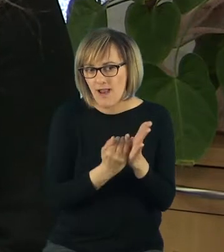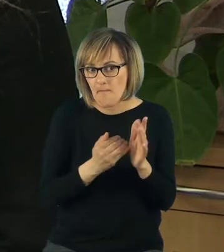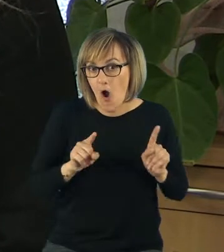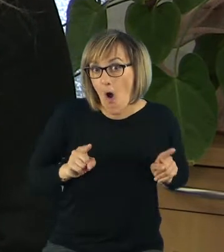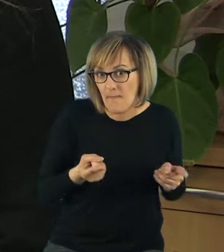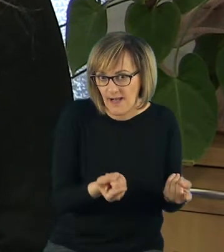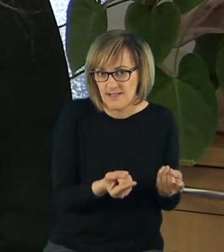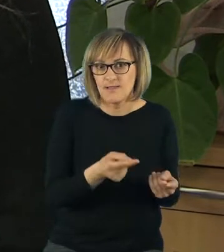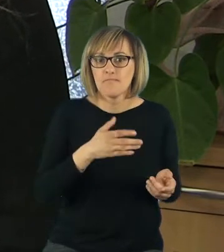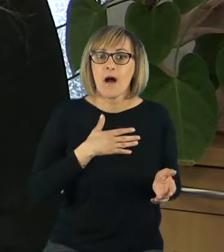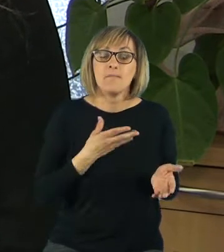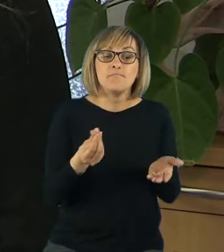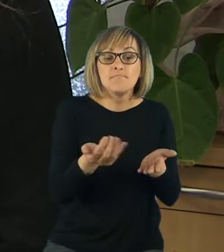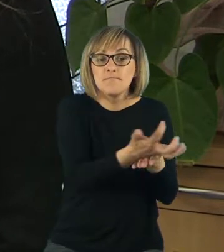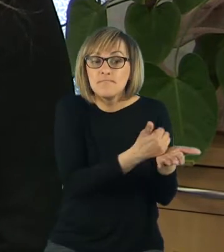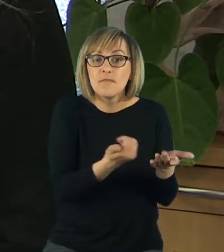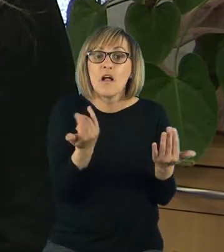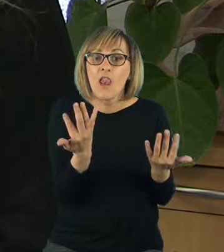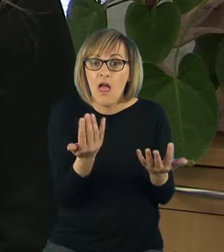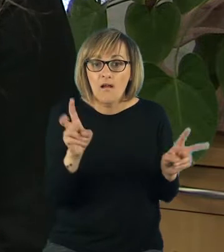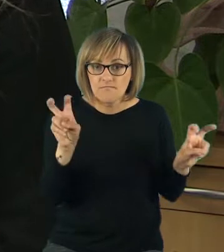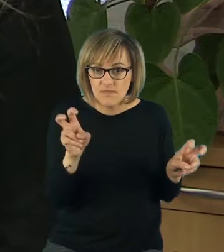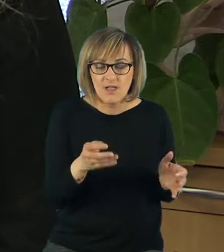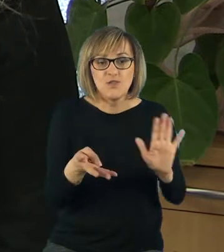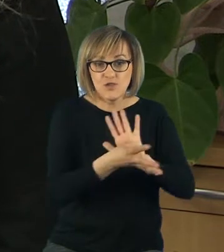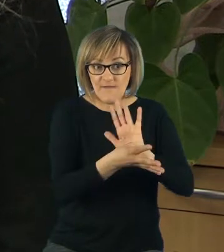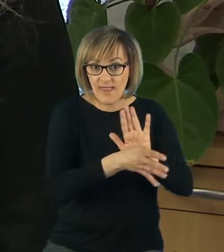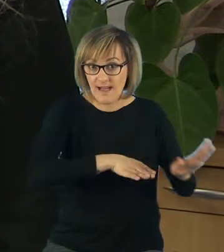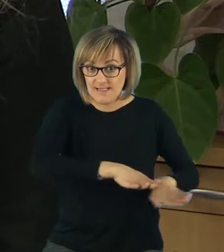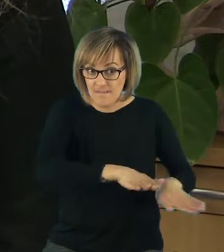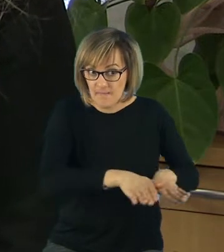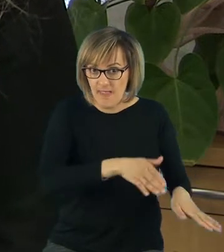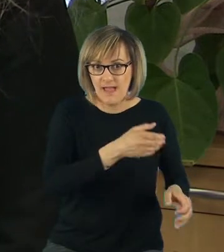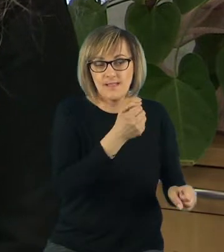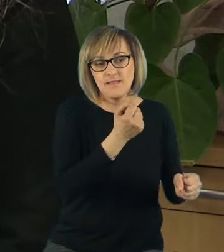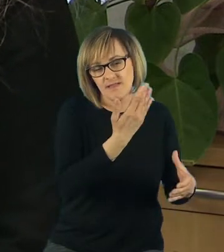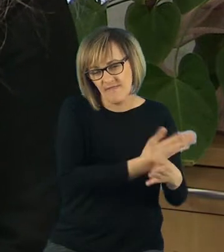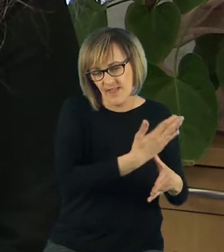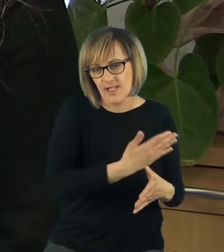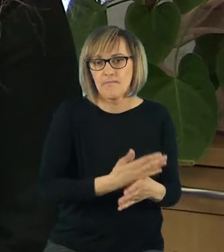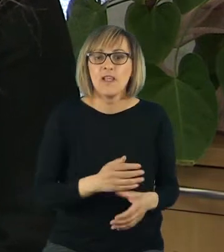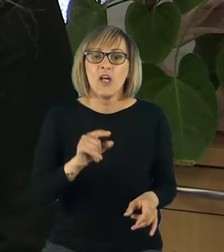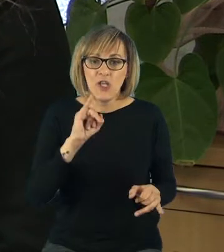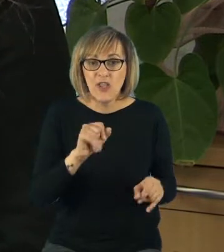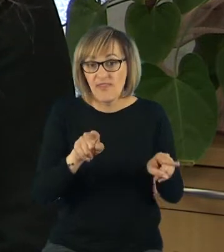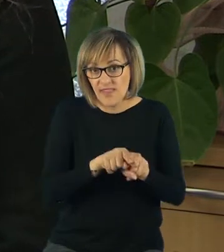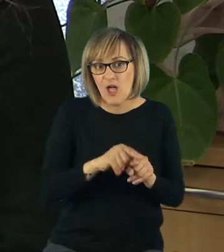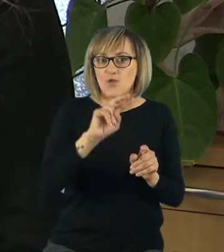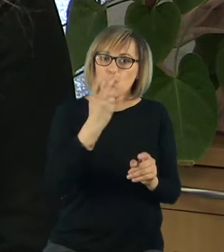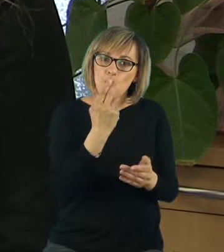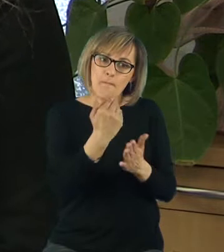tego projektu mamy przeznaczone środki na stworzenie 19 takich miejsc w ramach dotacji i z